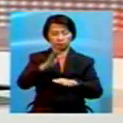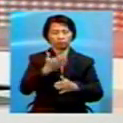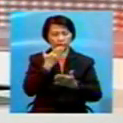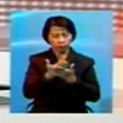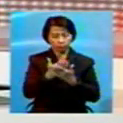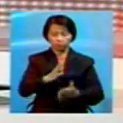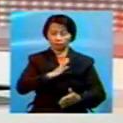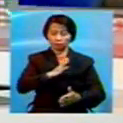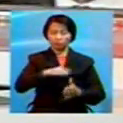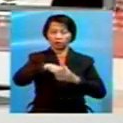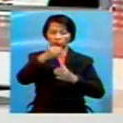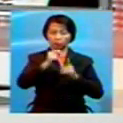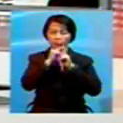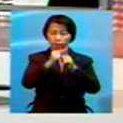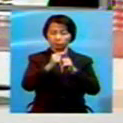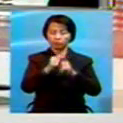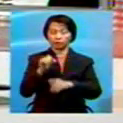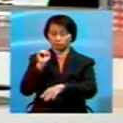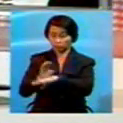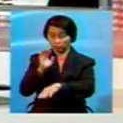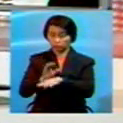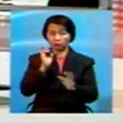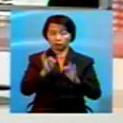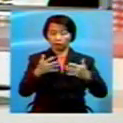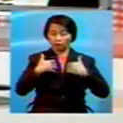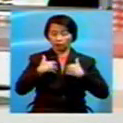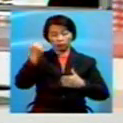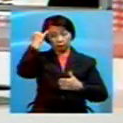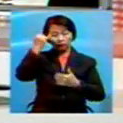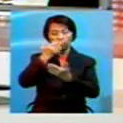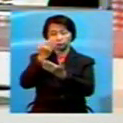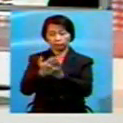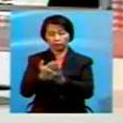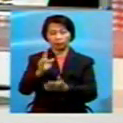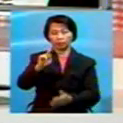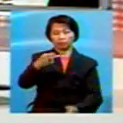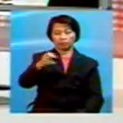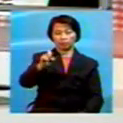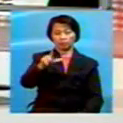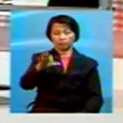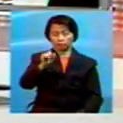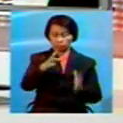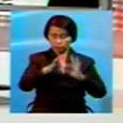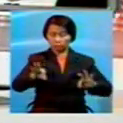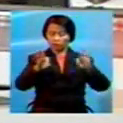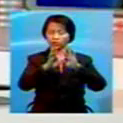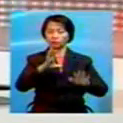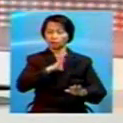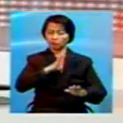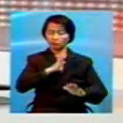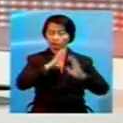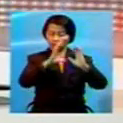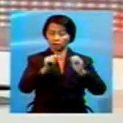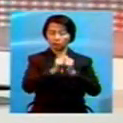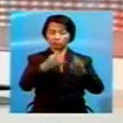apabila mengeluarkan kenyataan nasihat beliau walaupun mempunyai idea yang baik Khalid Samad perlu mengutamakan adab dan tertib dalam